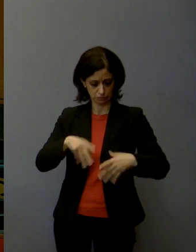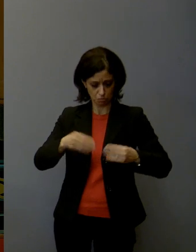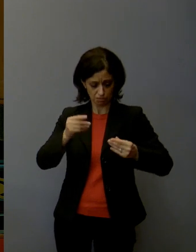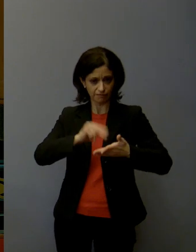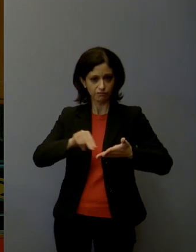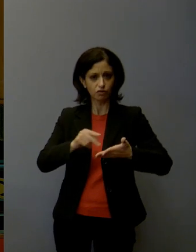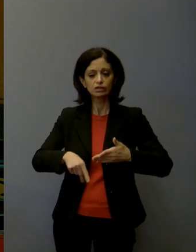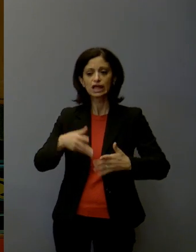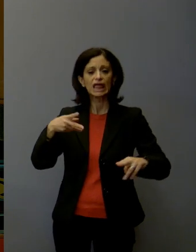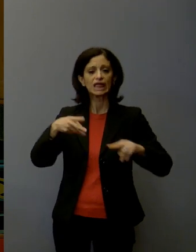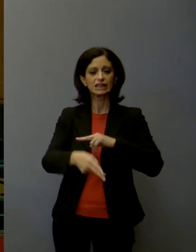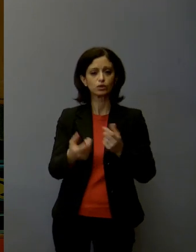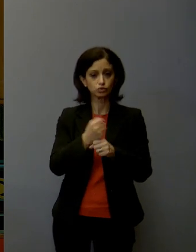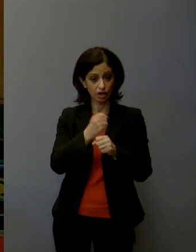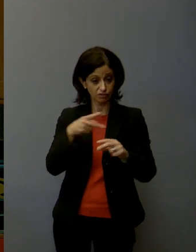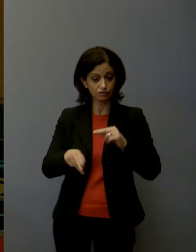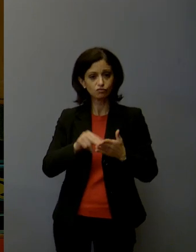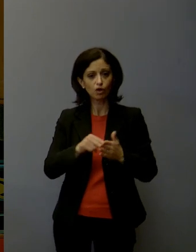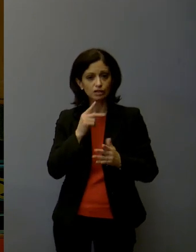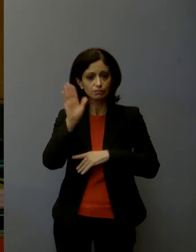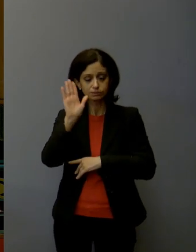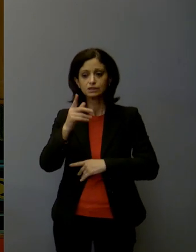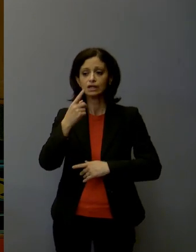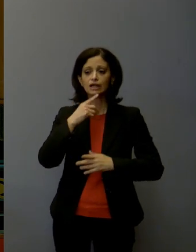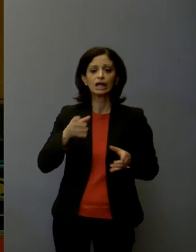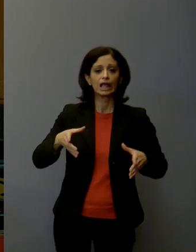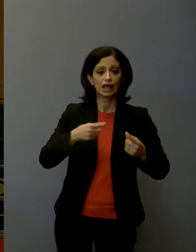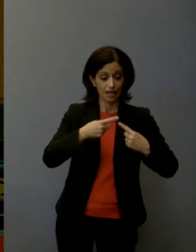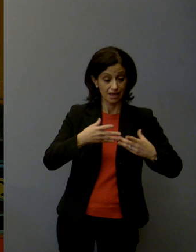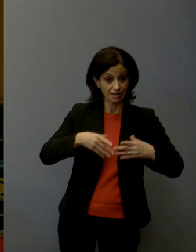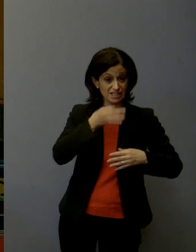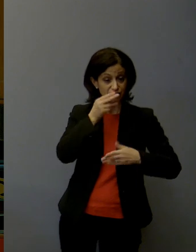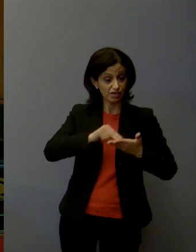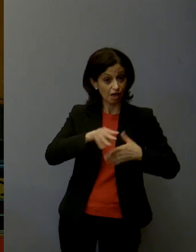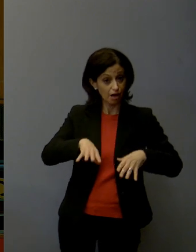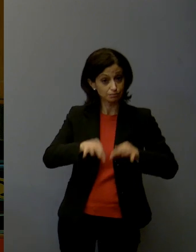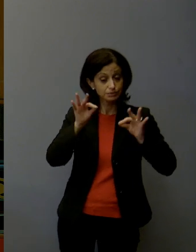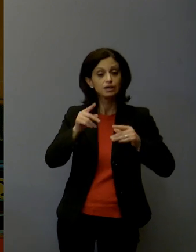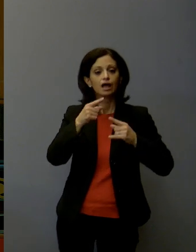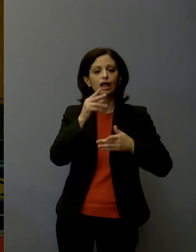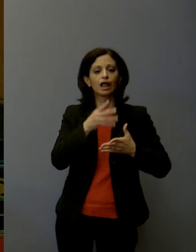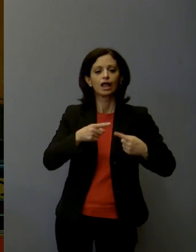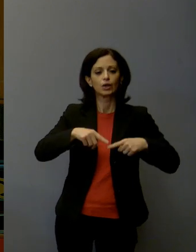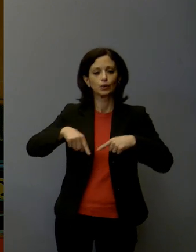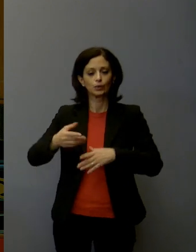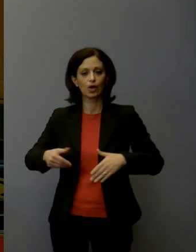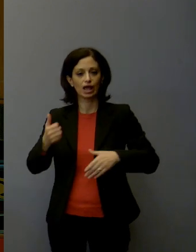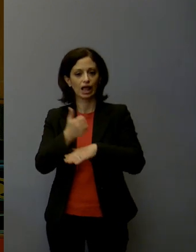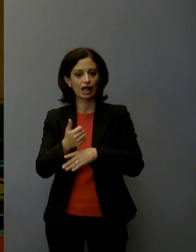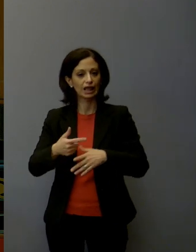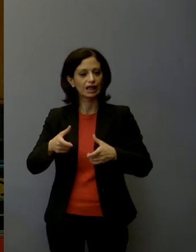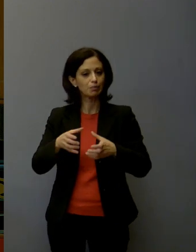i voti l'interruzione dei lavori e la capigruppo va bene Eh sì perfetto